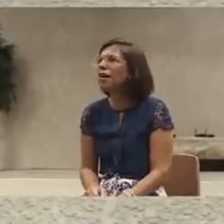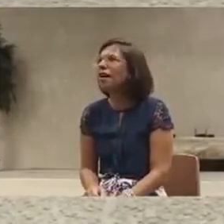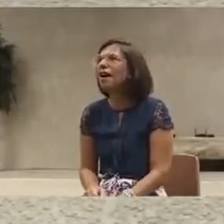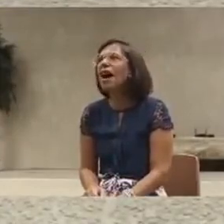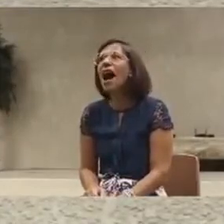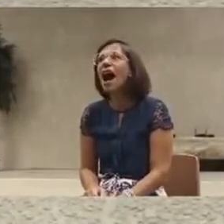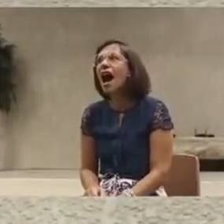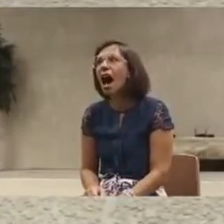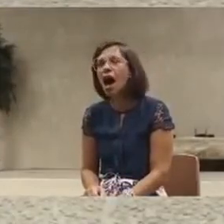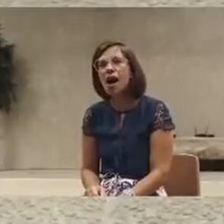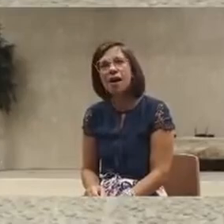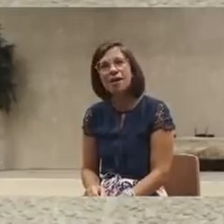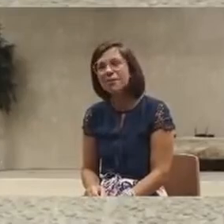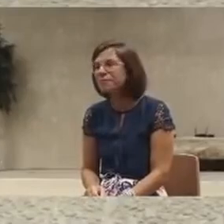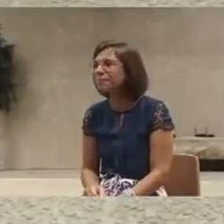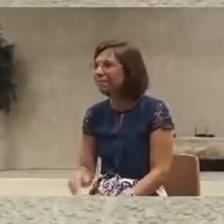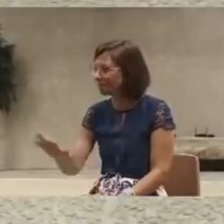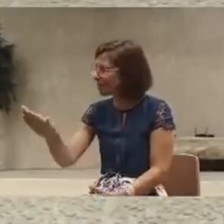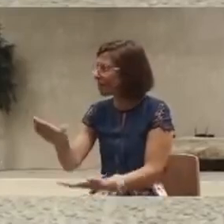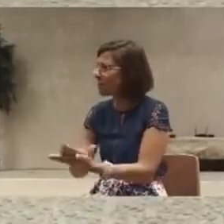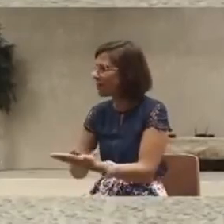mesure où nous